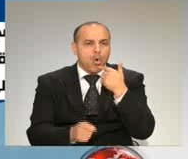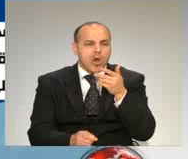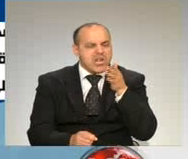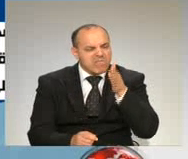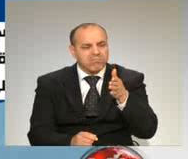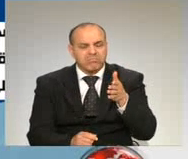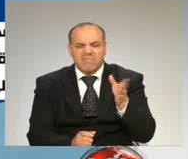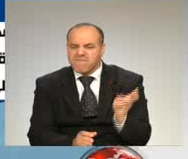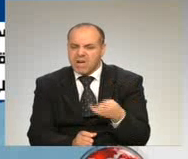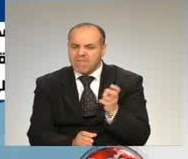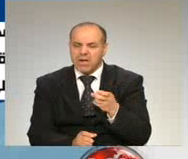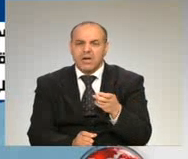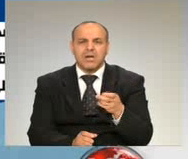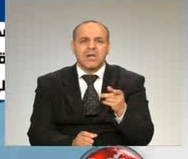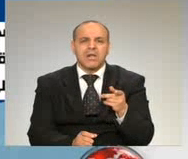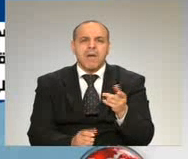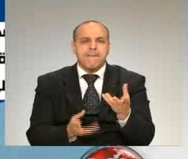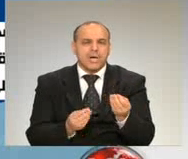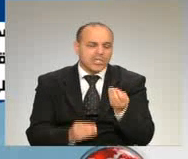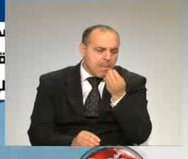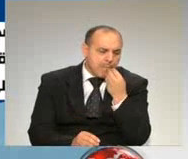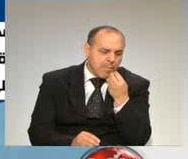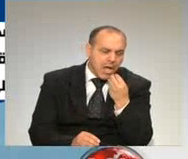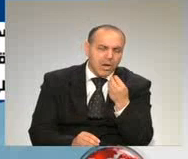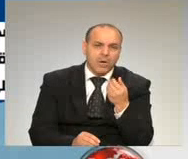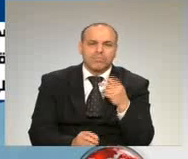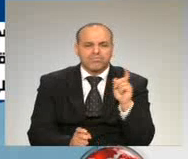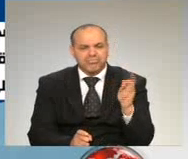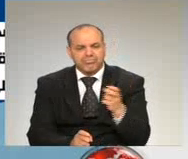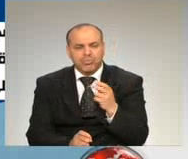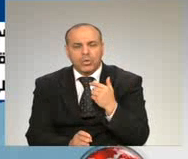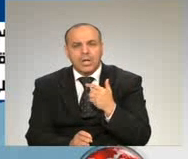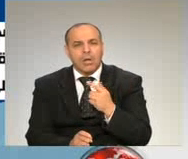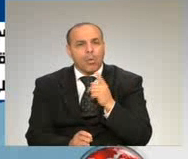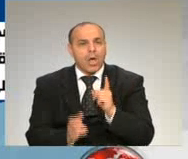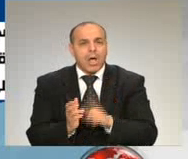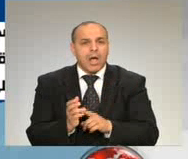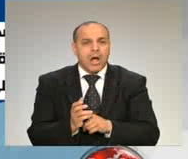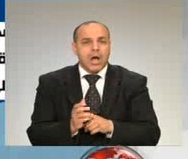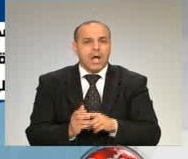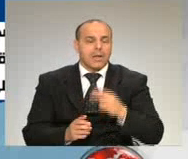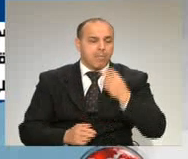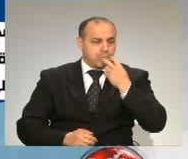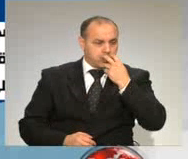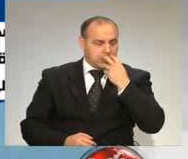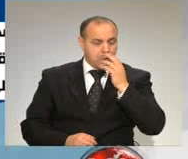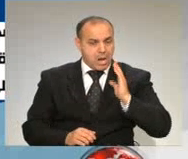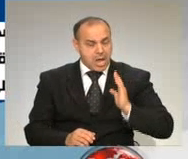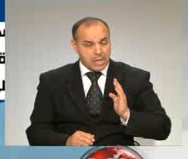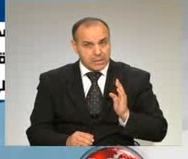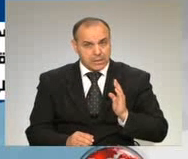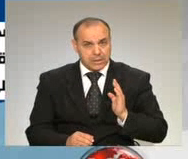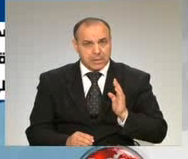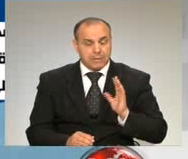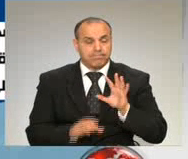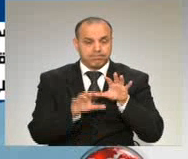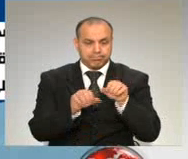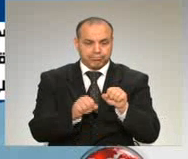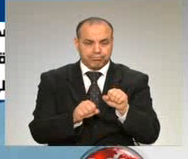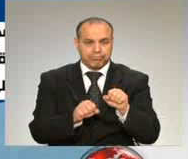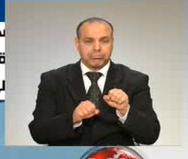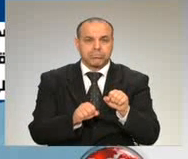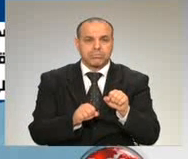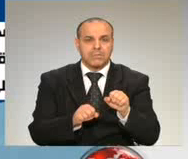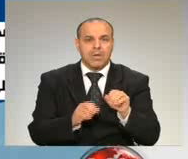ذاتها واستولت على كمية من المواد الغذائية. وأكد أن الوحدات الأمنية والعسكرية تمكنت أمس من